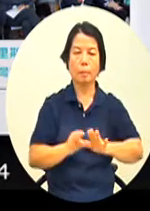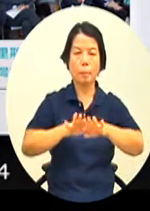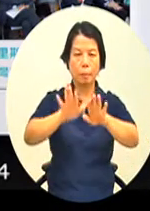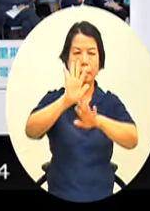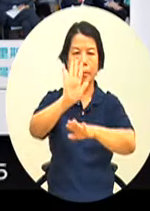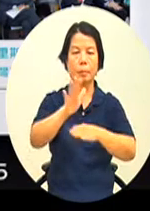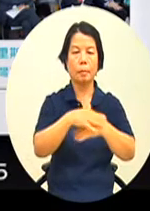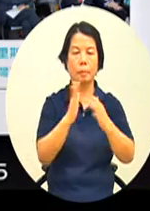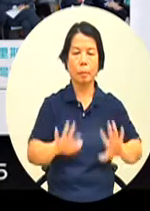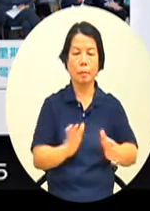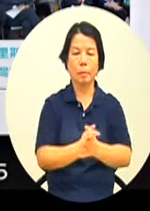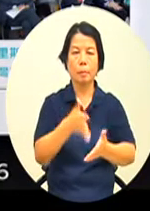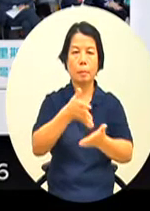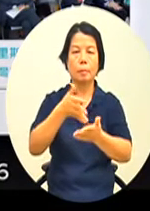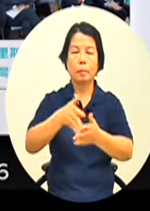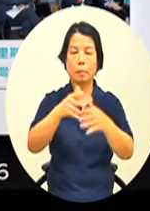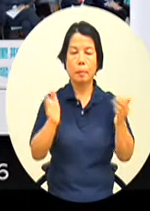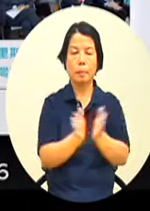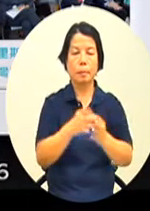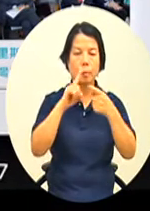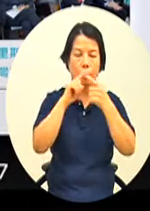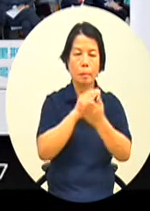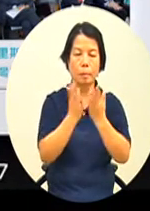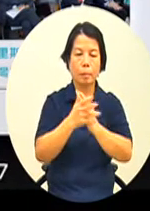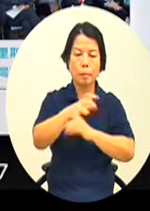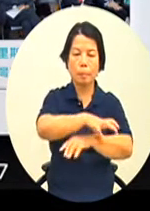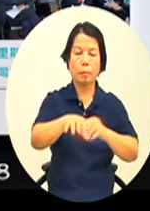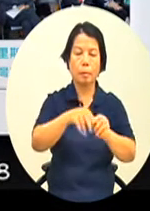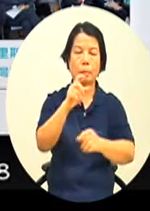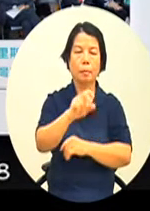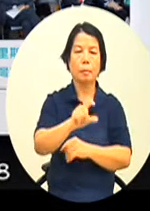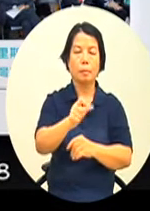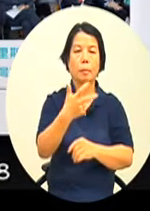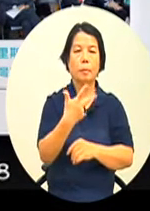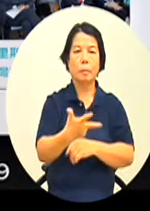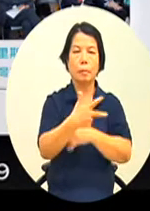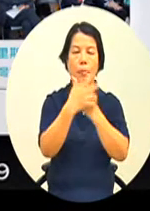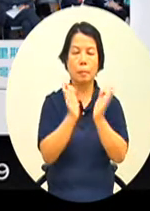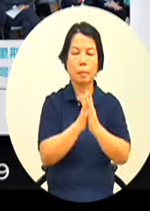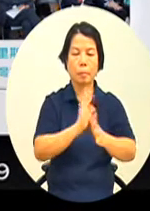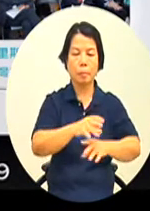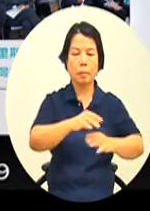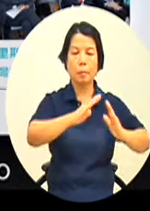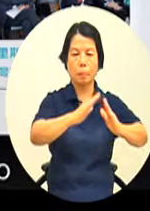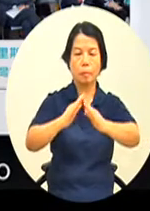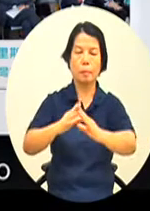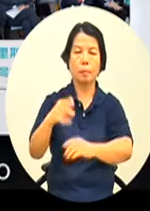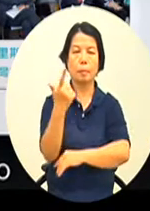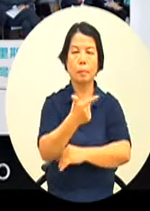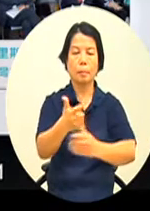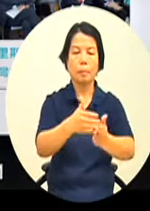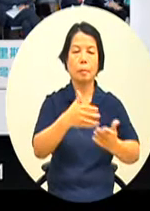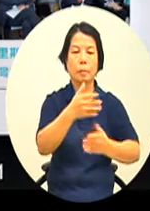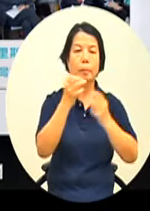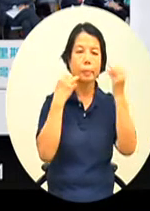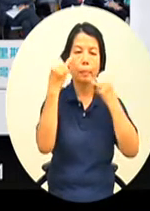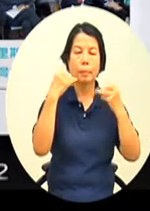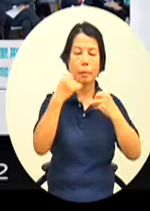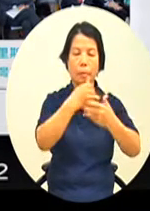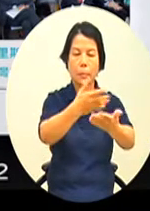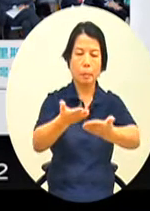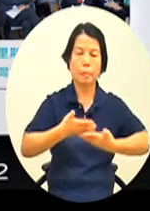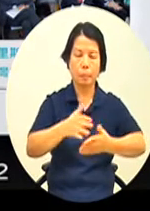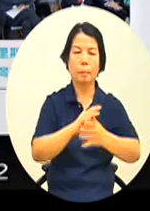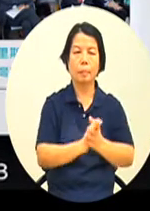湾城市论坛期间，秘书处主办了17场的观视拜会跟6个姐妹市的接待，我们更为这个姐妹市哈澳洲布